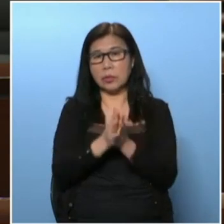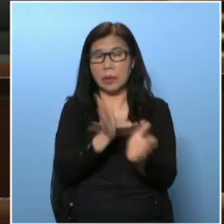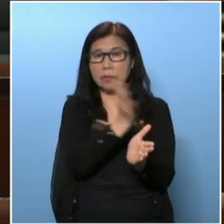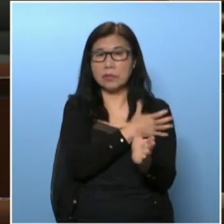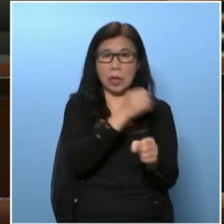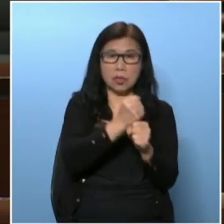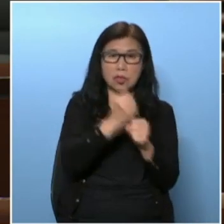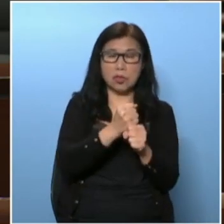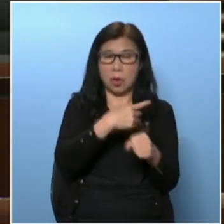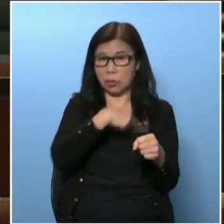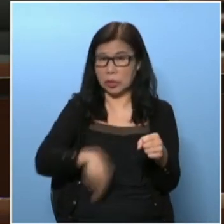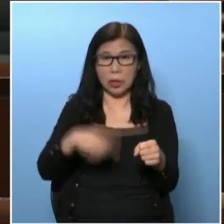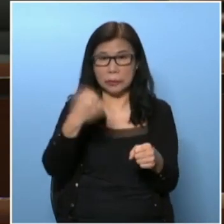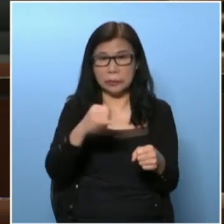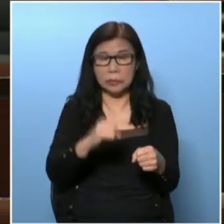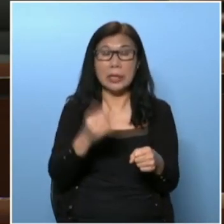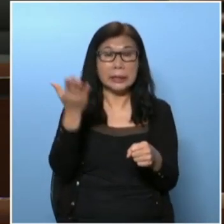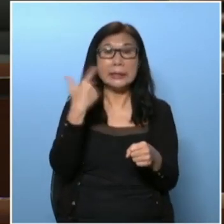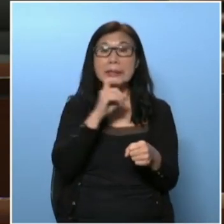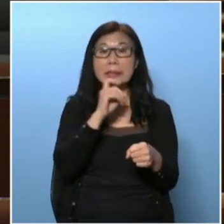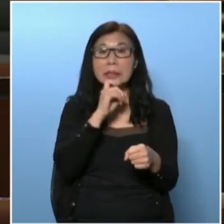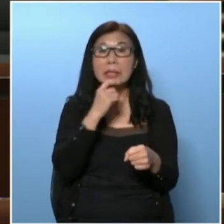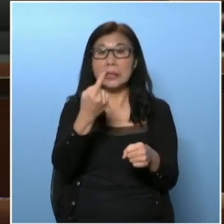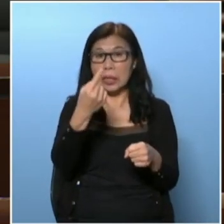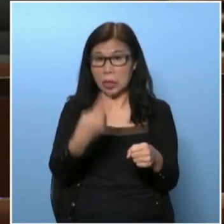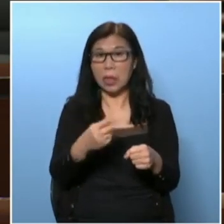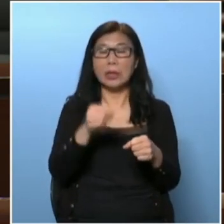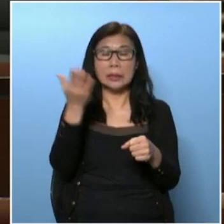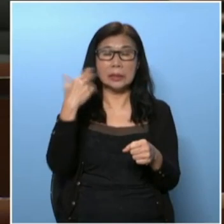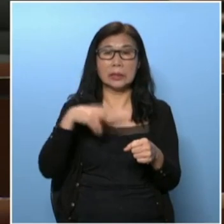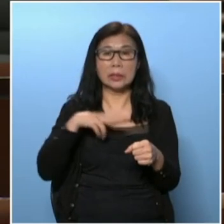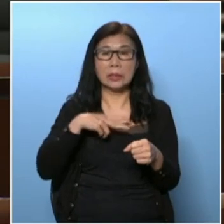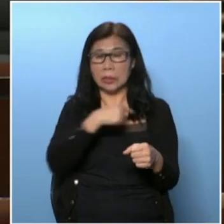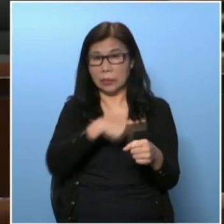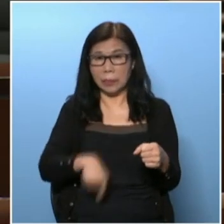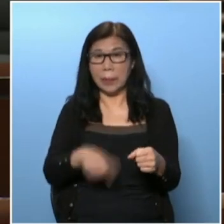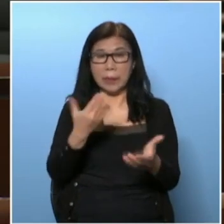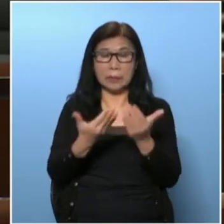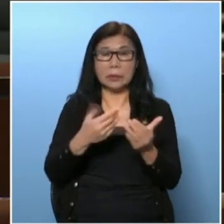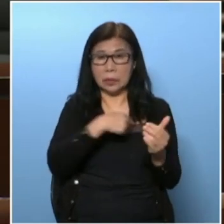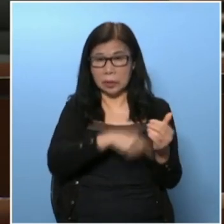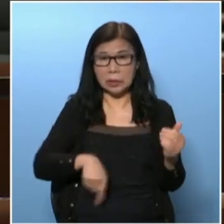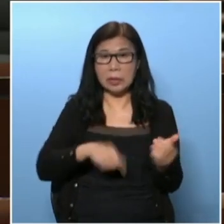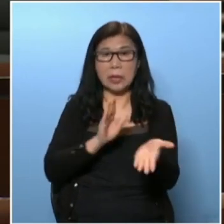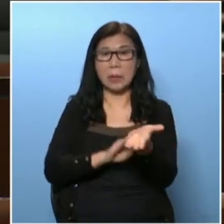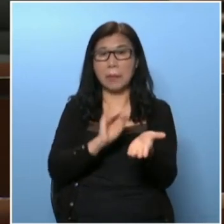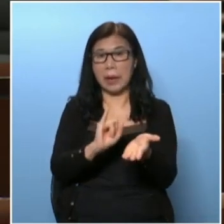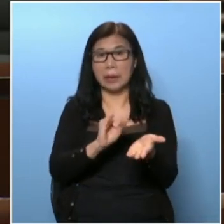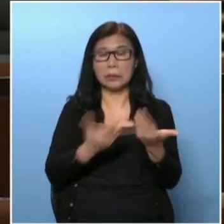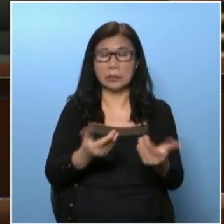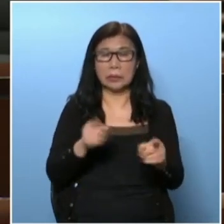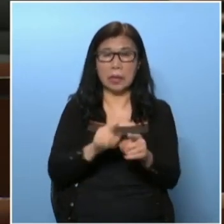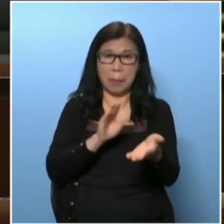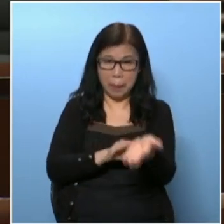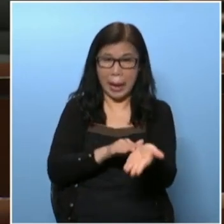務。咁啊，唔係未試過，可能都有一啲嘅情況。議員咧係可能喺佢身體上咧有一